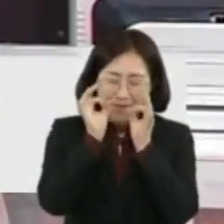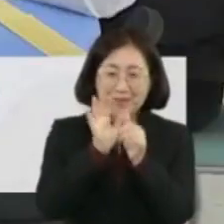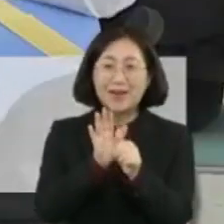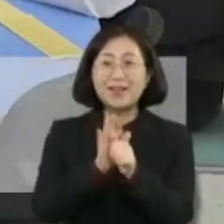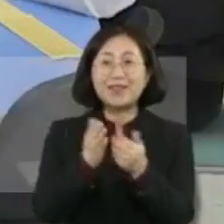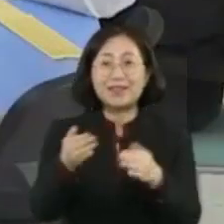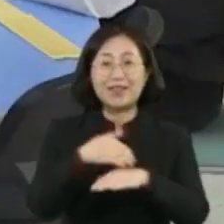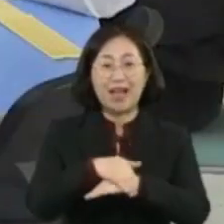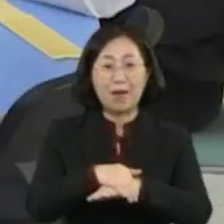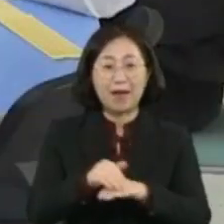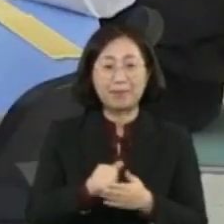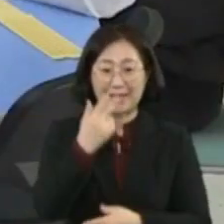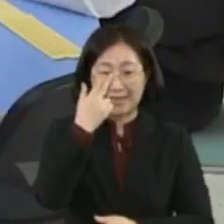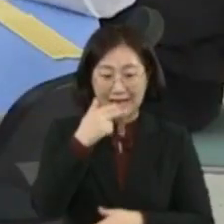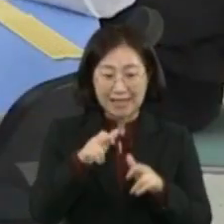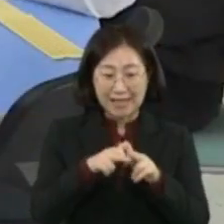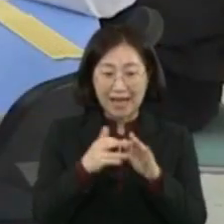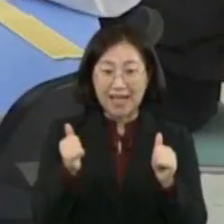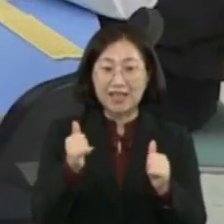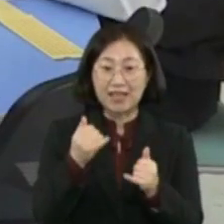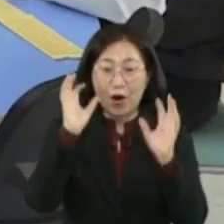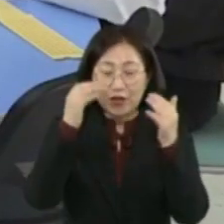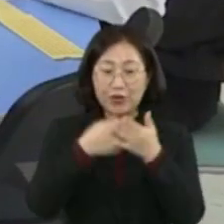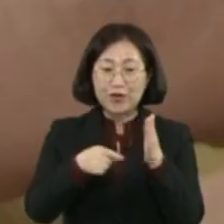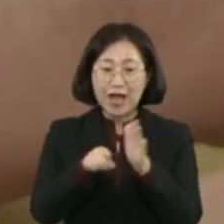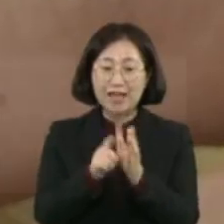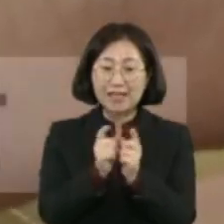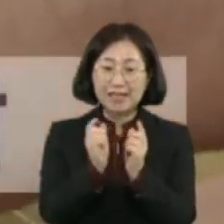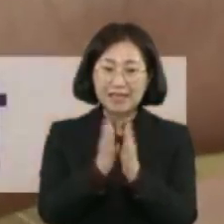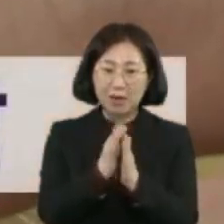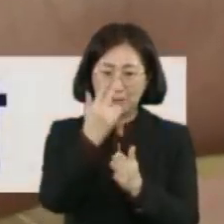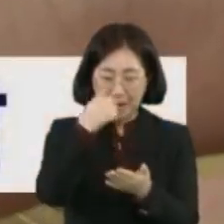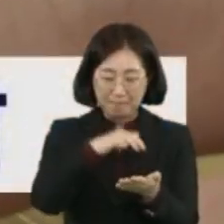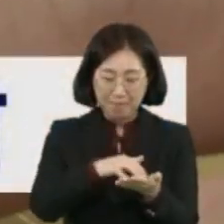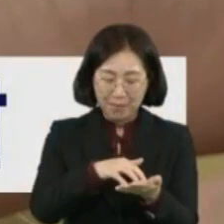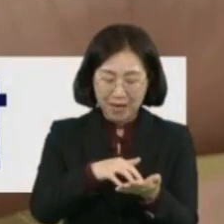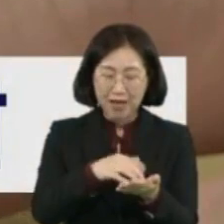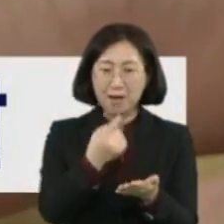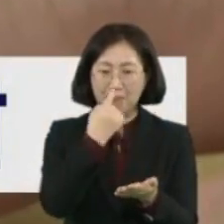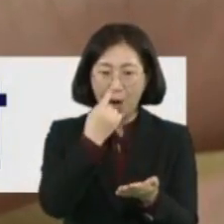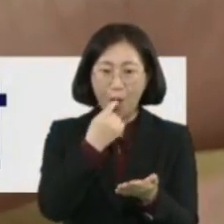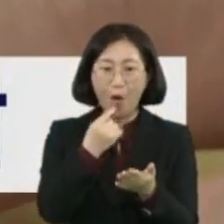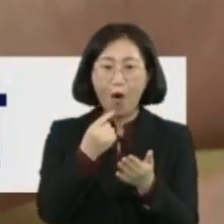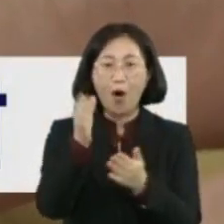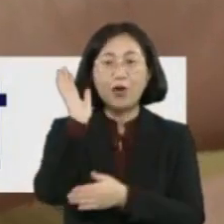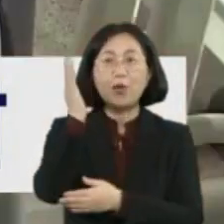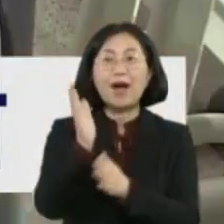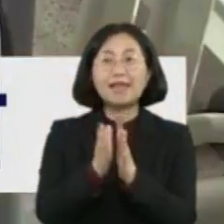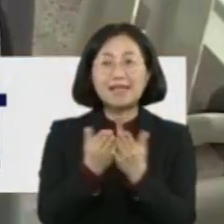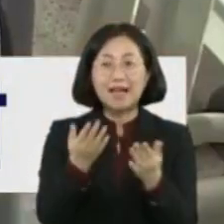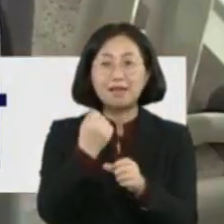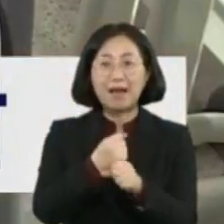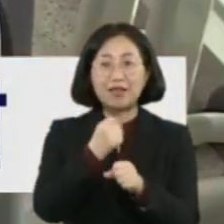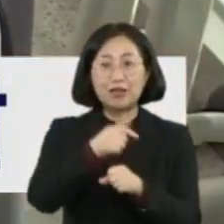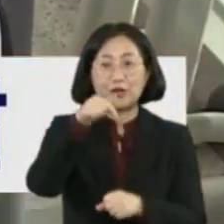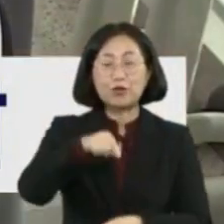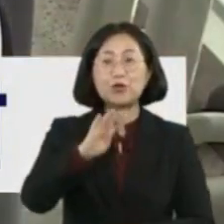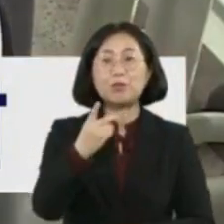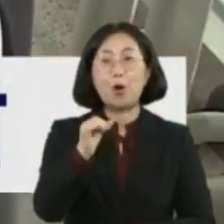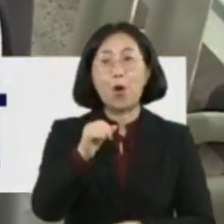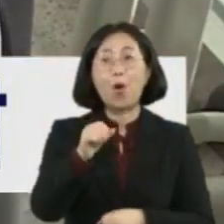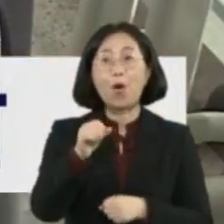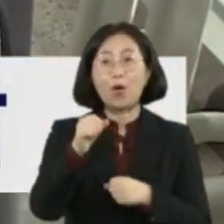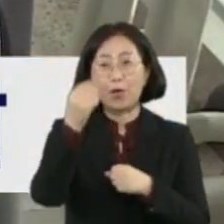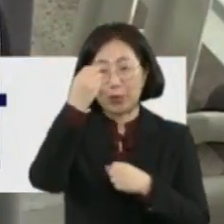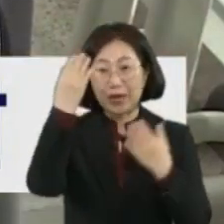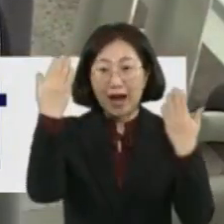생각입니다. 시각장애 어린이들을 위해 직접 점자를 배워 점자 동화책을 제작한 대전 구봉구 학생들은